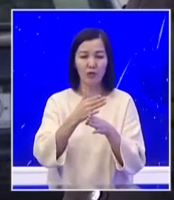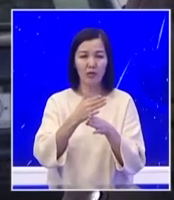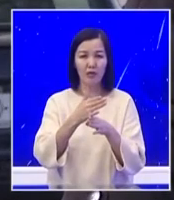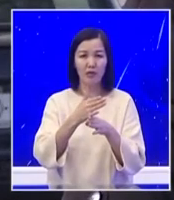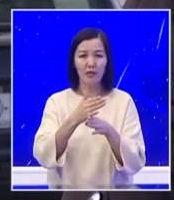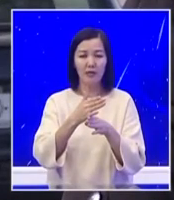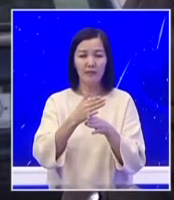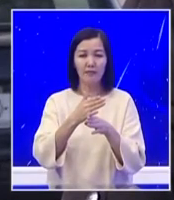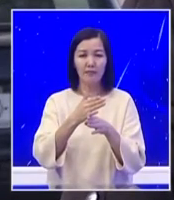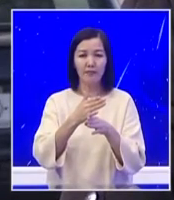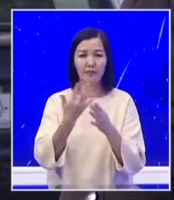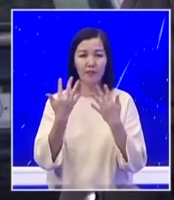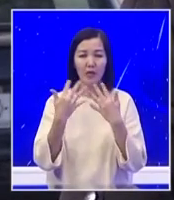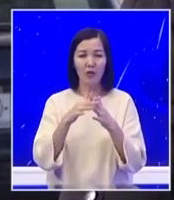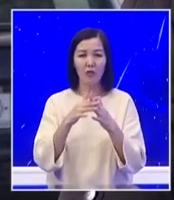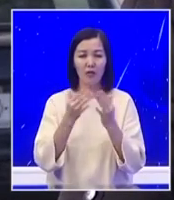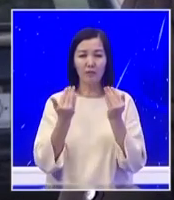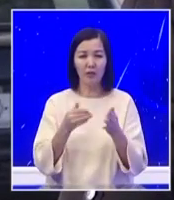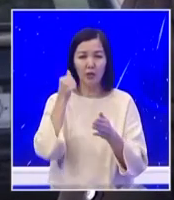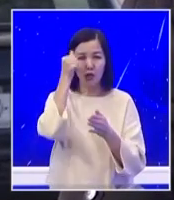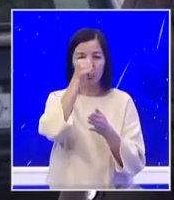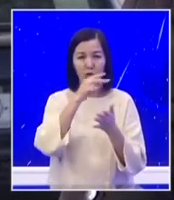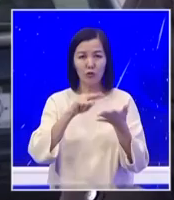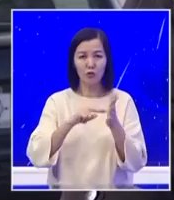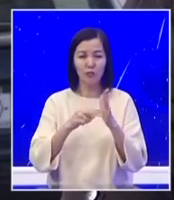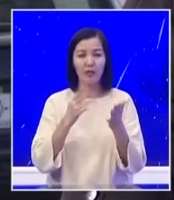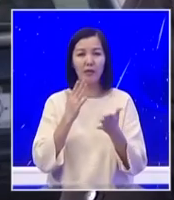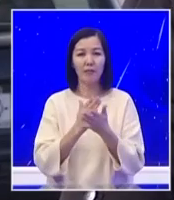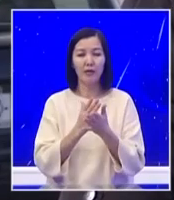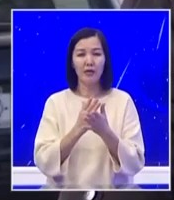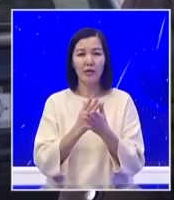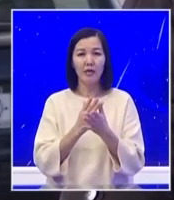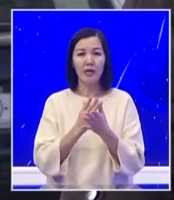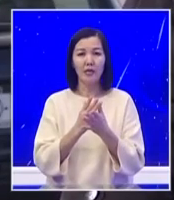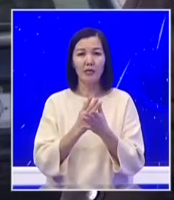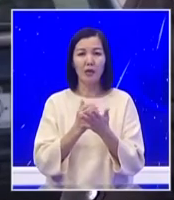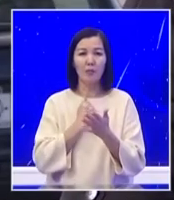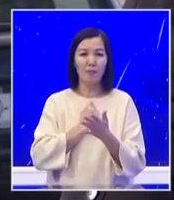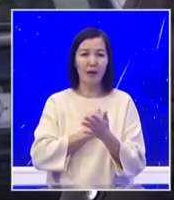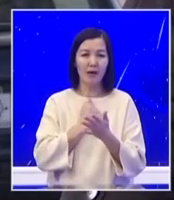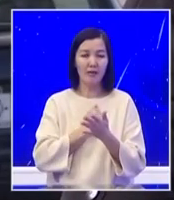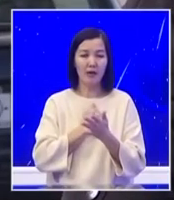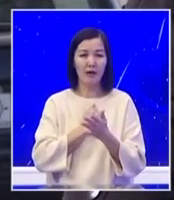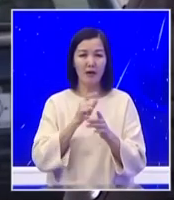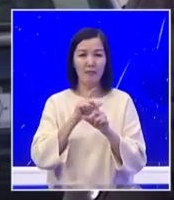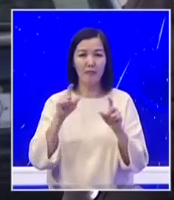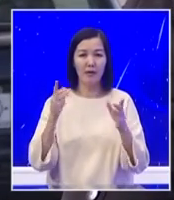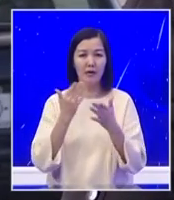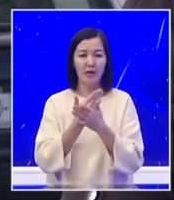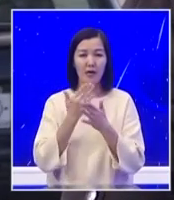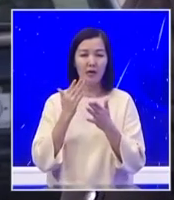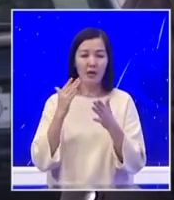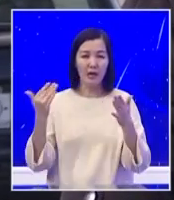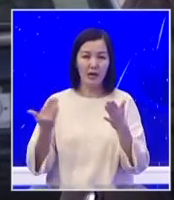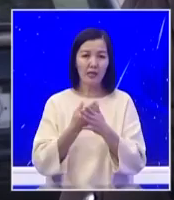жұмыстар жүргізіледі ауылда биылғы жылы. И және қоғамдық монша бар, соның қайта жаңғырту